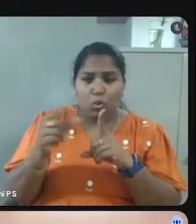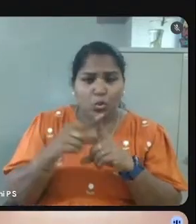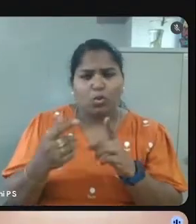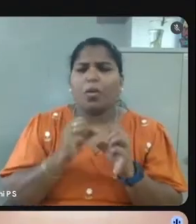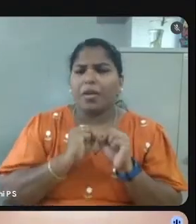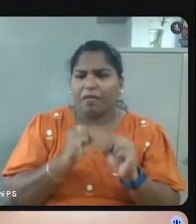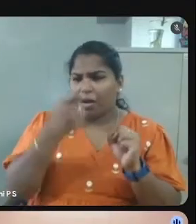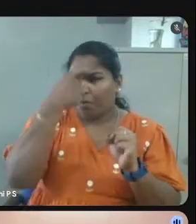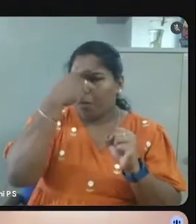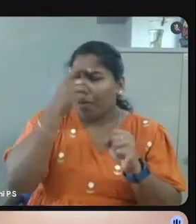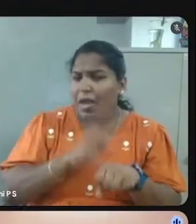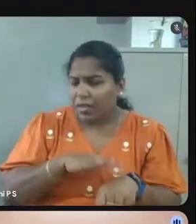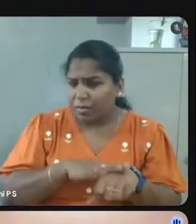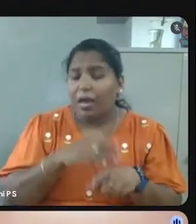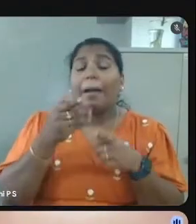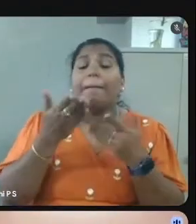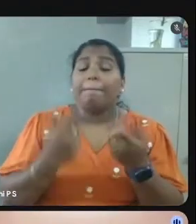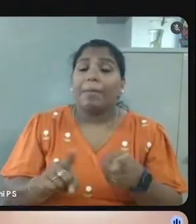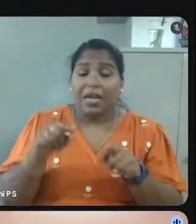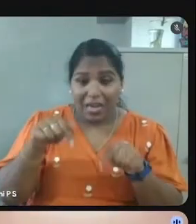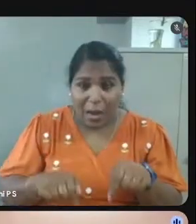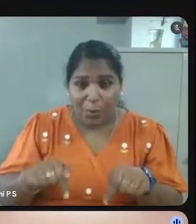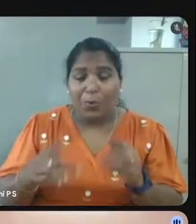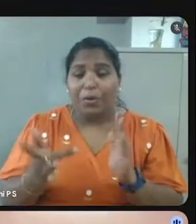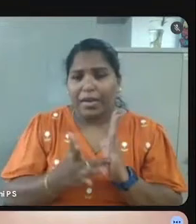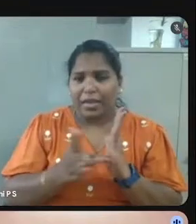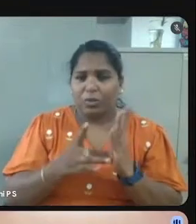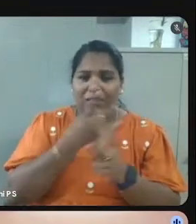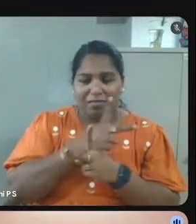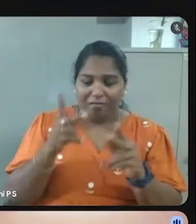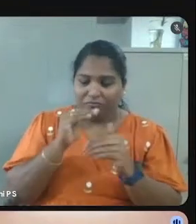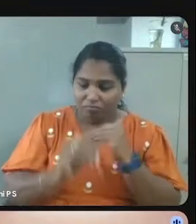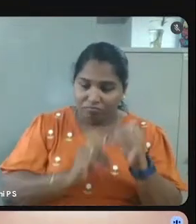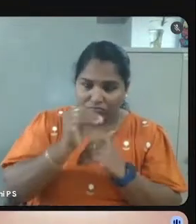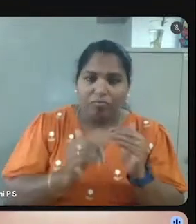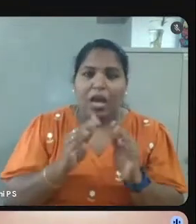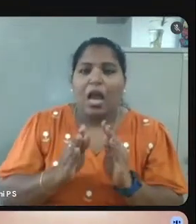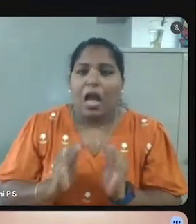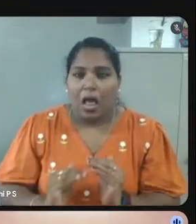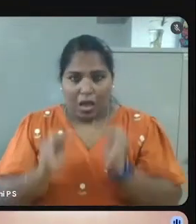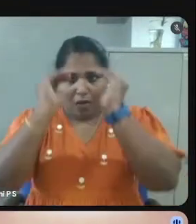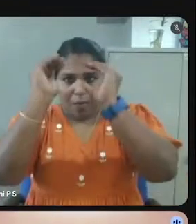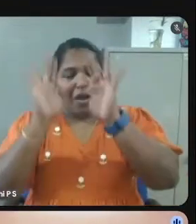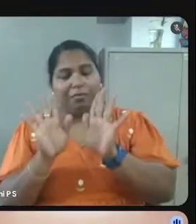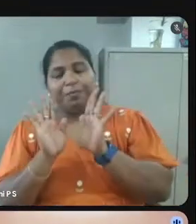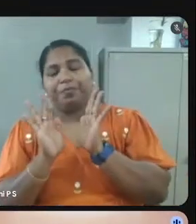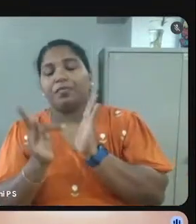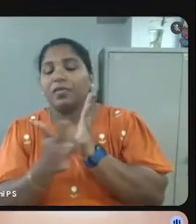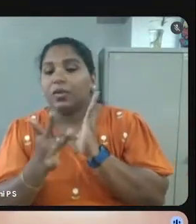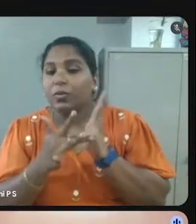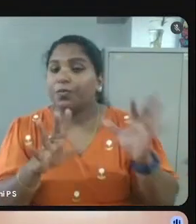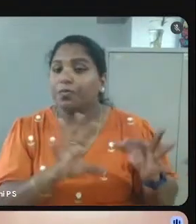പക്ഷെ ഇപ്പോഴത്തെ കാലഘട്ടത്തിൽ ഒരുപാട് ടെക്നോളജീസ് നമുക്ക് അഡ്വാൻസ്ഡ് ആയിട്ടുള്ള സമയത്ത് നമുക്ക് അത്